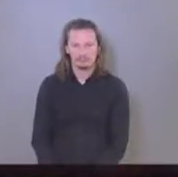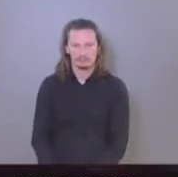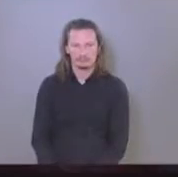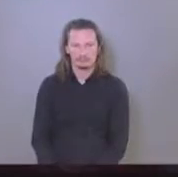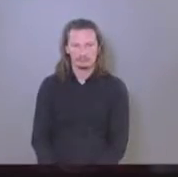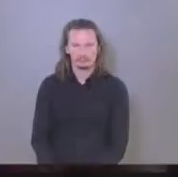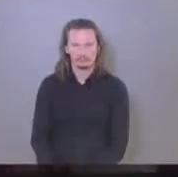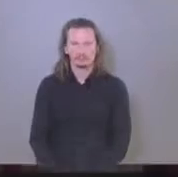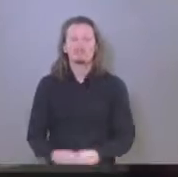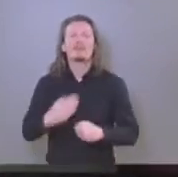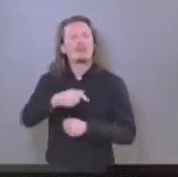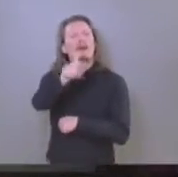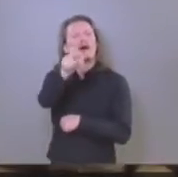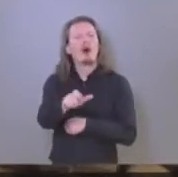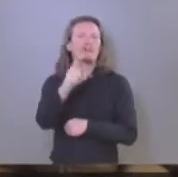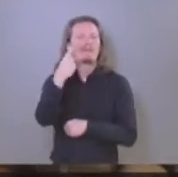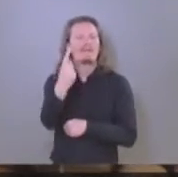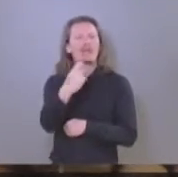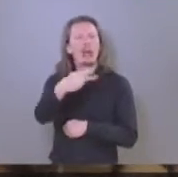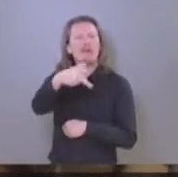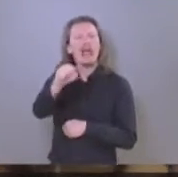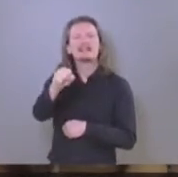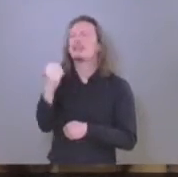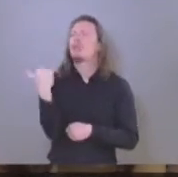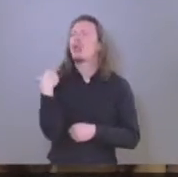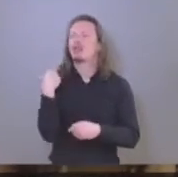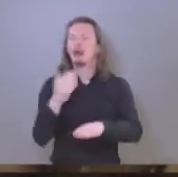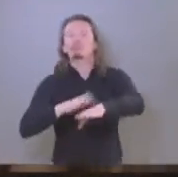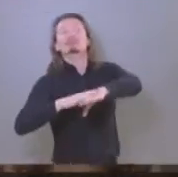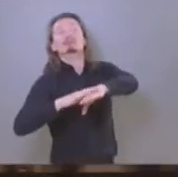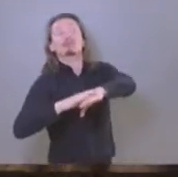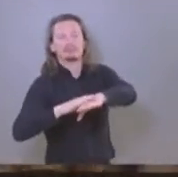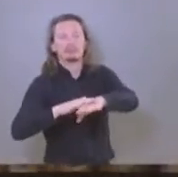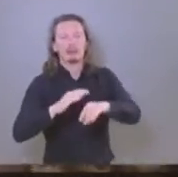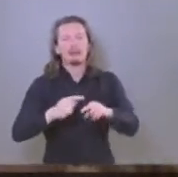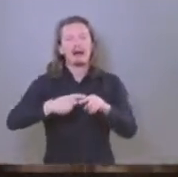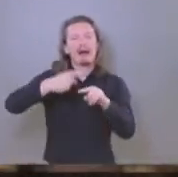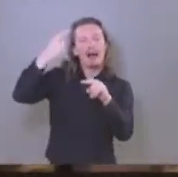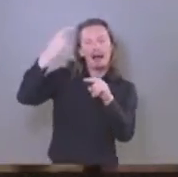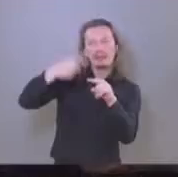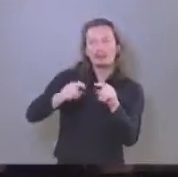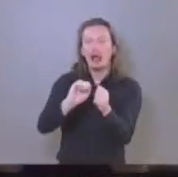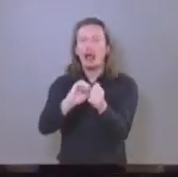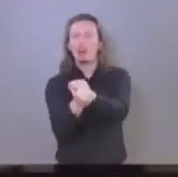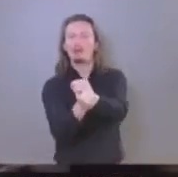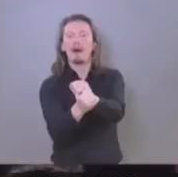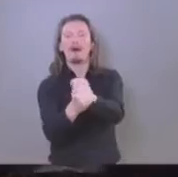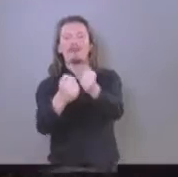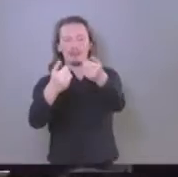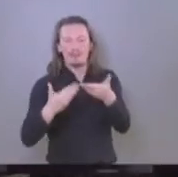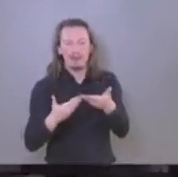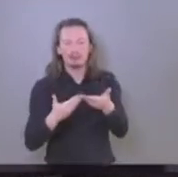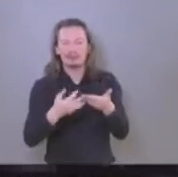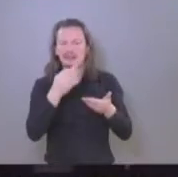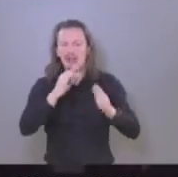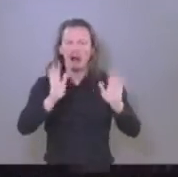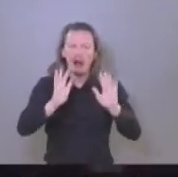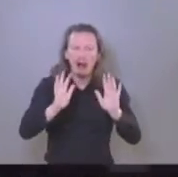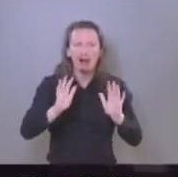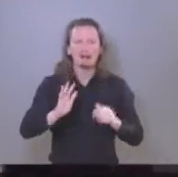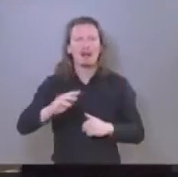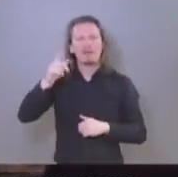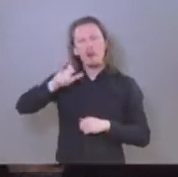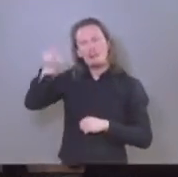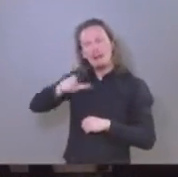Il y a un gars du PS qui a amené au dernier moment un amendement pour interdire que les gens qui avaient été sous